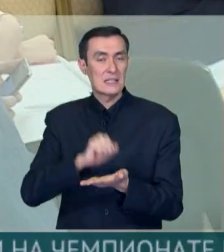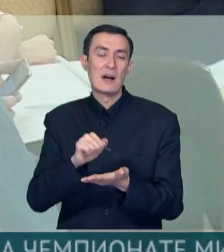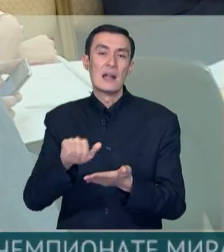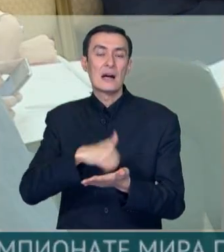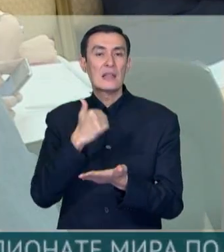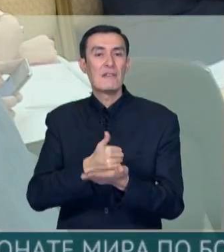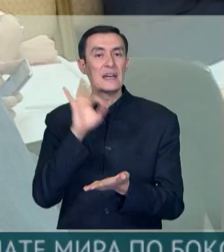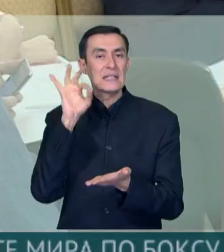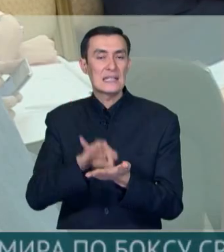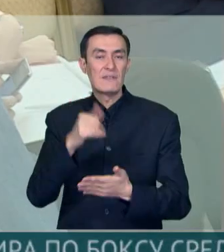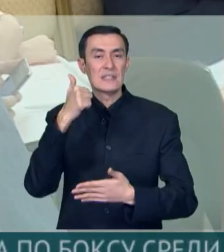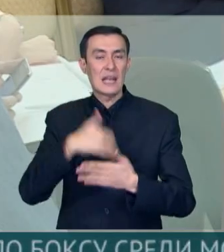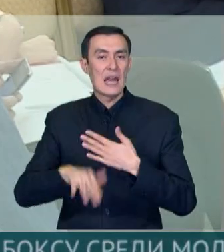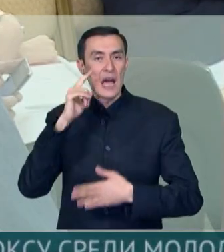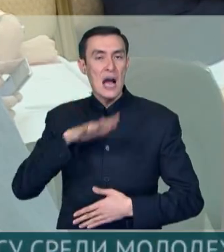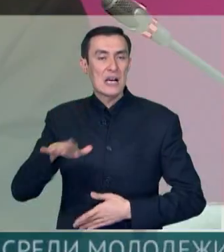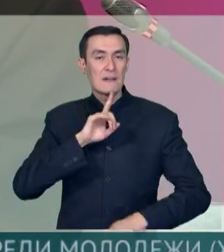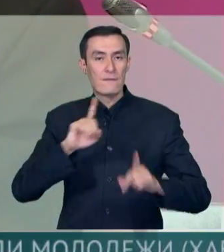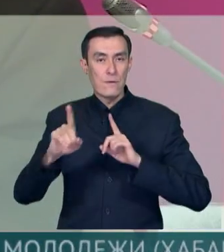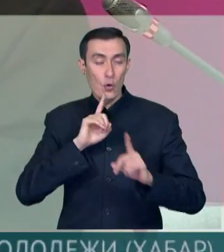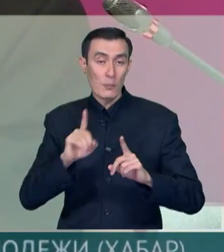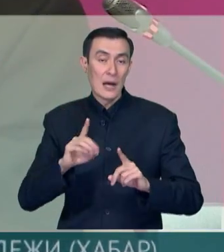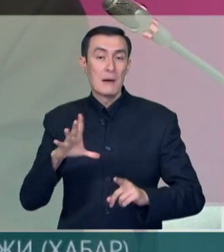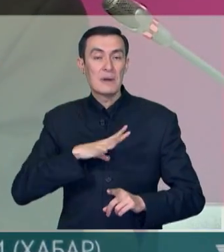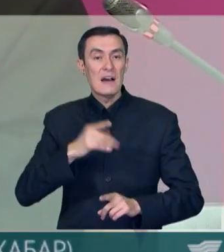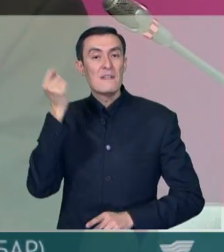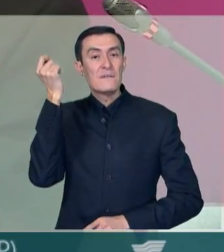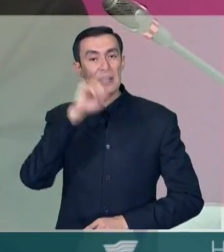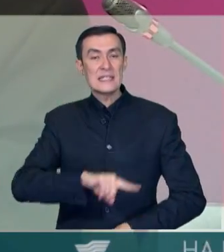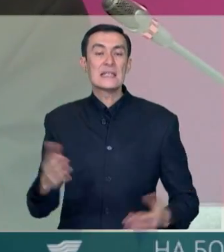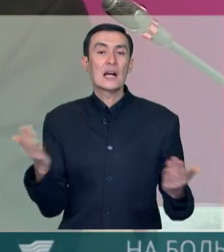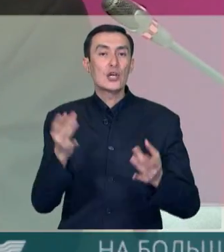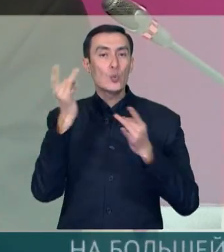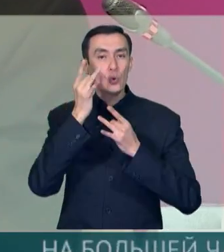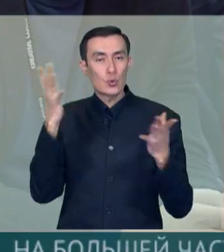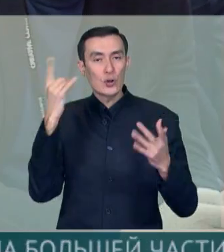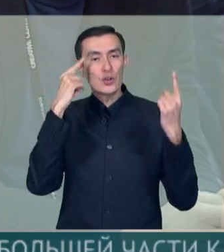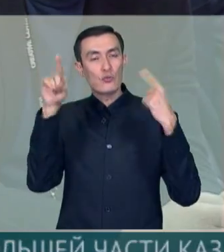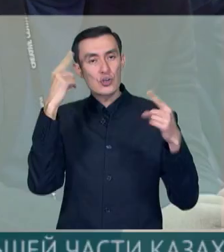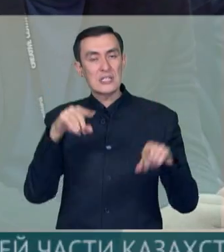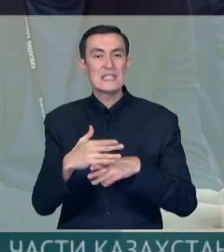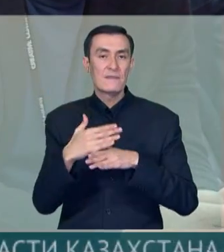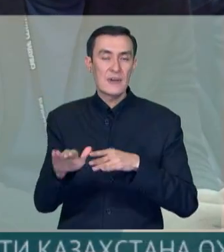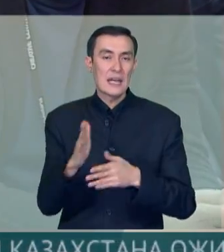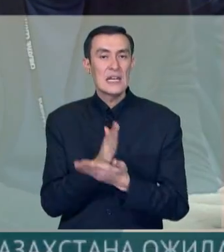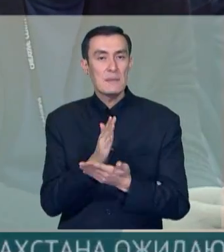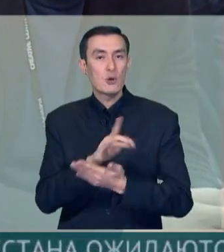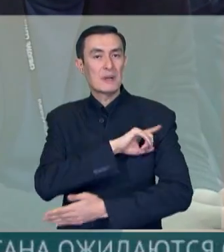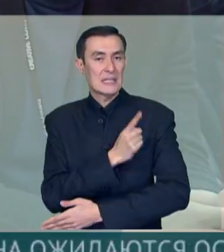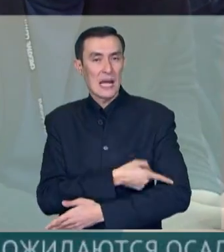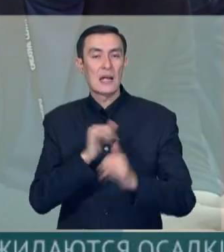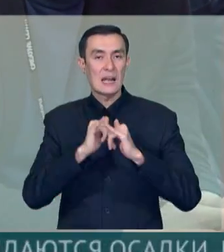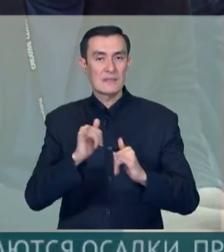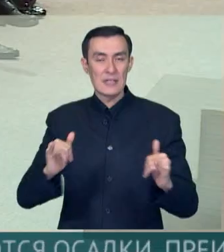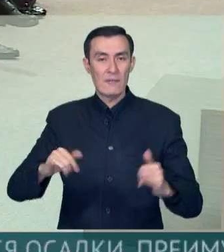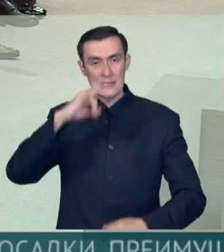– первого Центральной Азии форума по креативной экономике выяснить, какие культурные и творческие сферы имеют потенциал